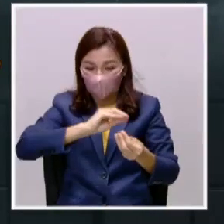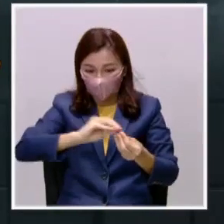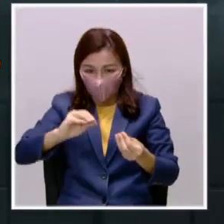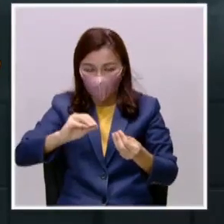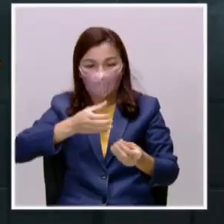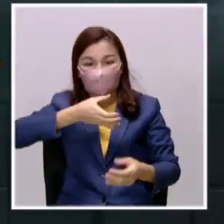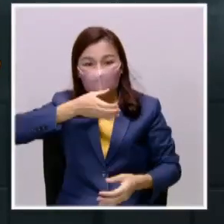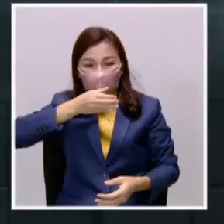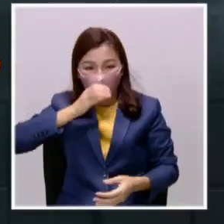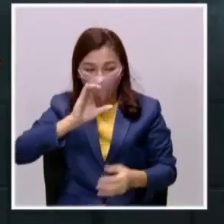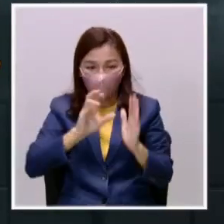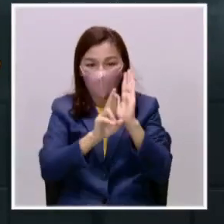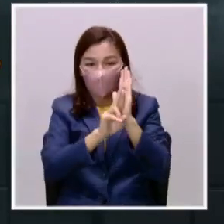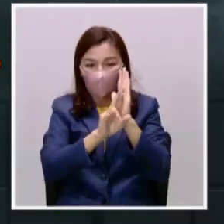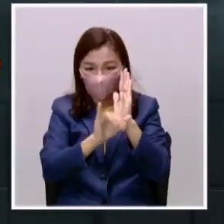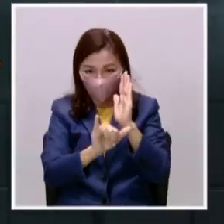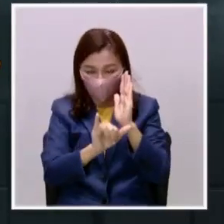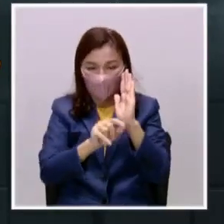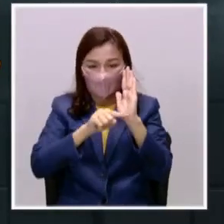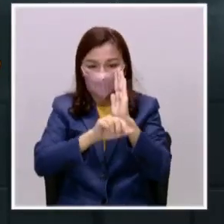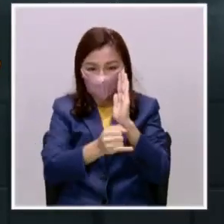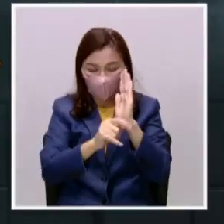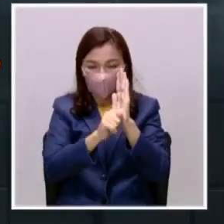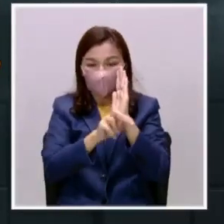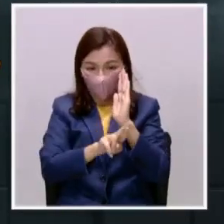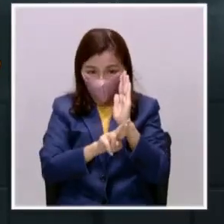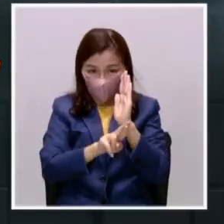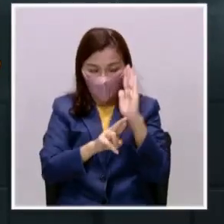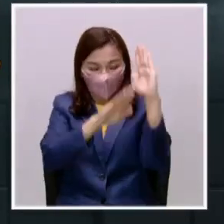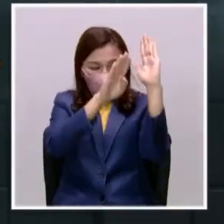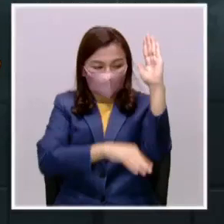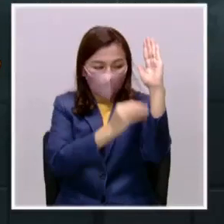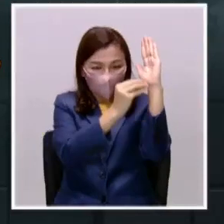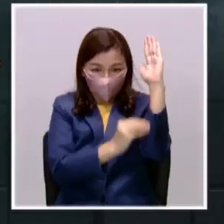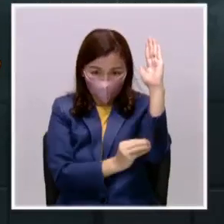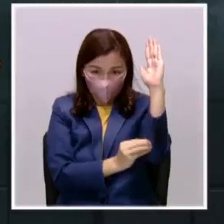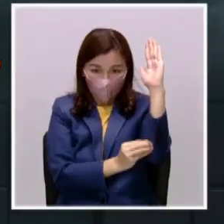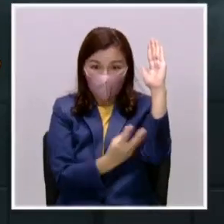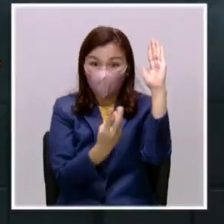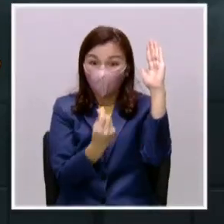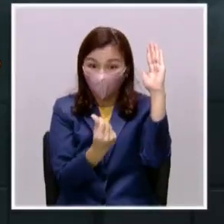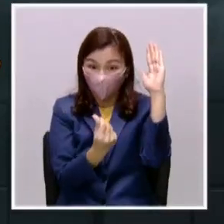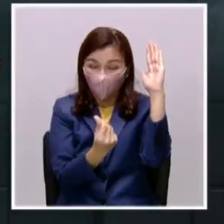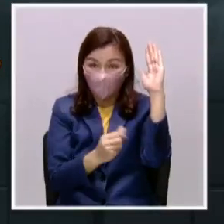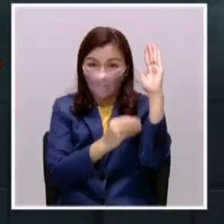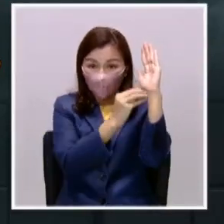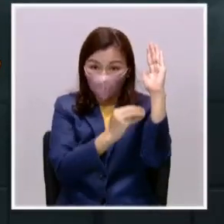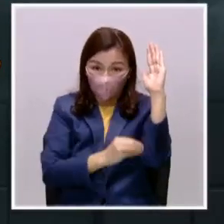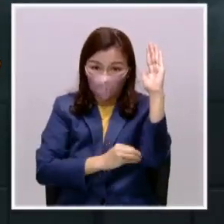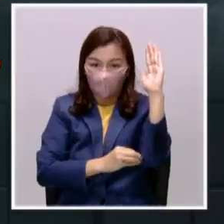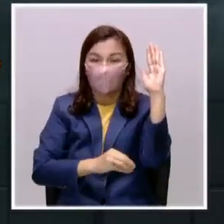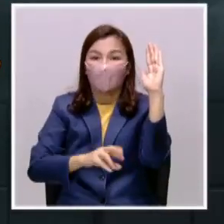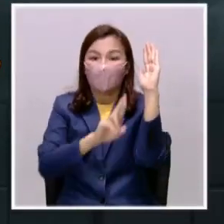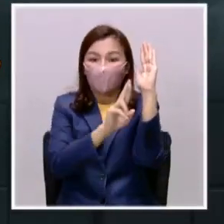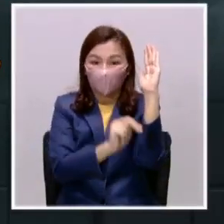สระแก้วระยองจันทบุรีและจังหวัดตราดส่วนภาคใต้ได้รับผลกระทบมีฝนตกหนักในพื้นที่